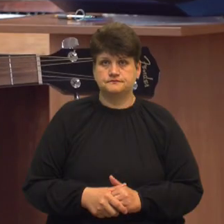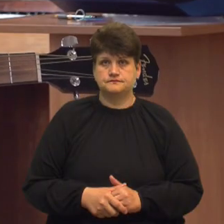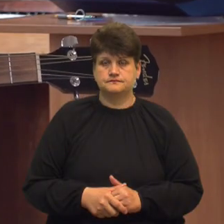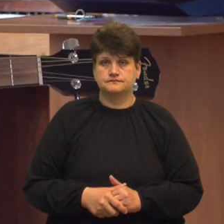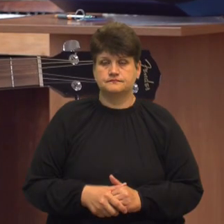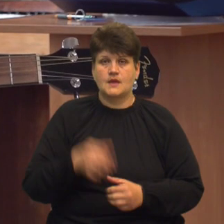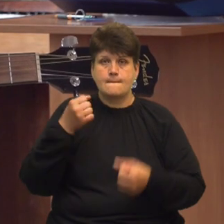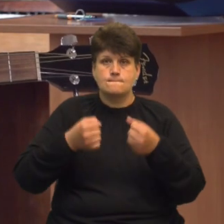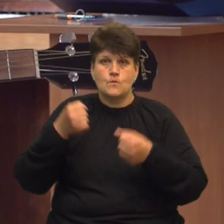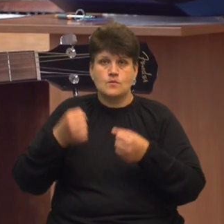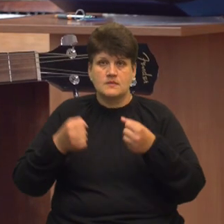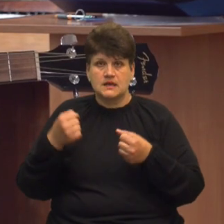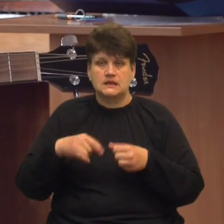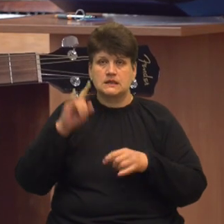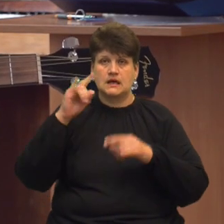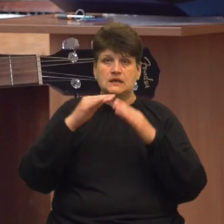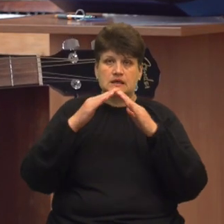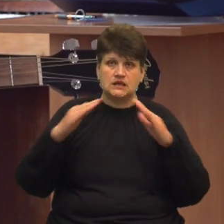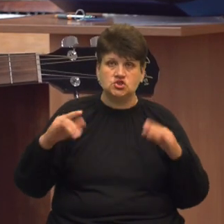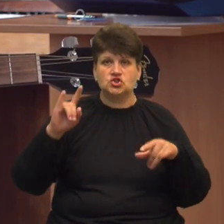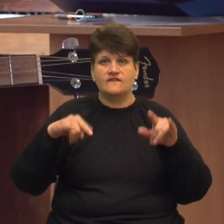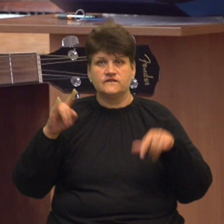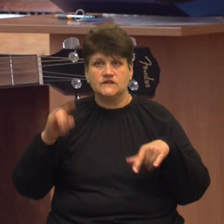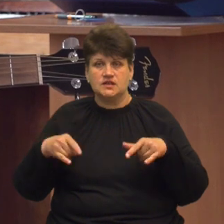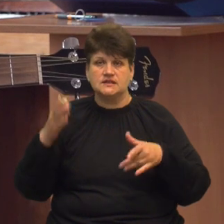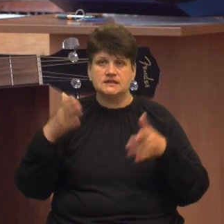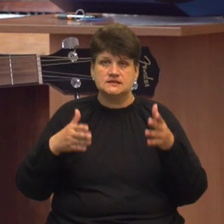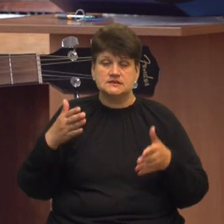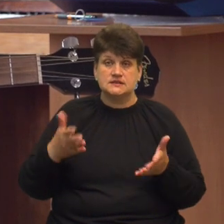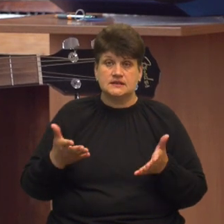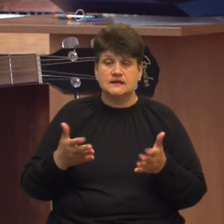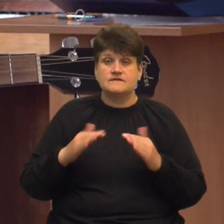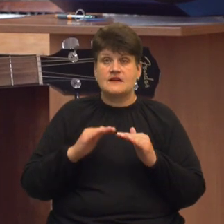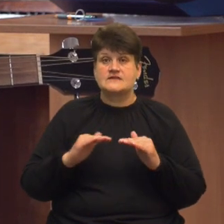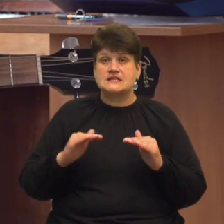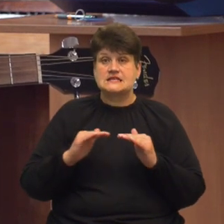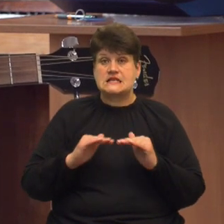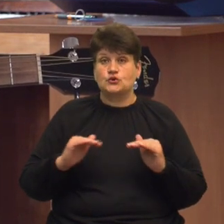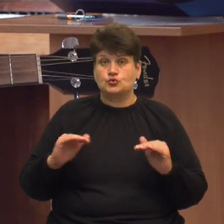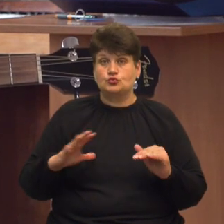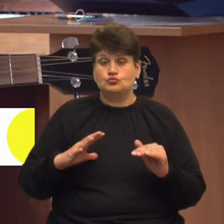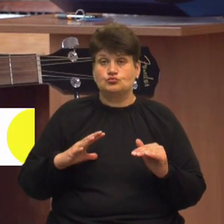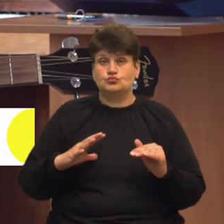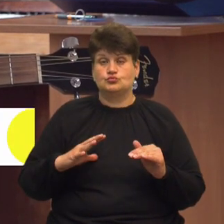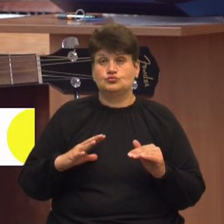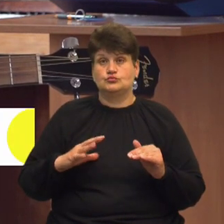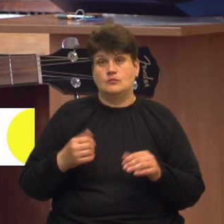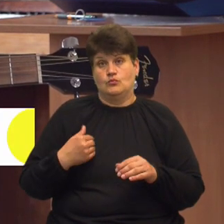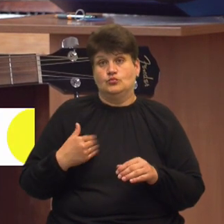Побита криша, побиті вікна, побиті стіни деякі, все там повилітало. Садочок, в якому я працювала, був зруйнований